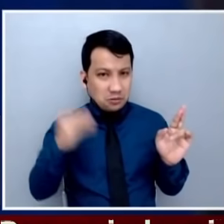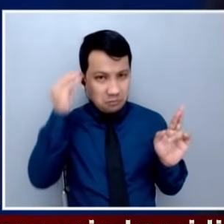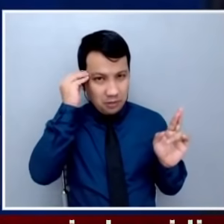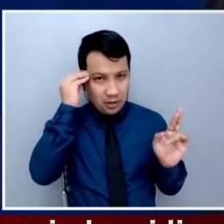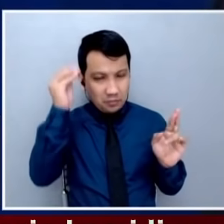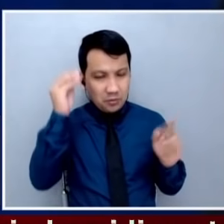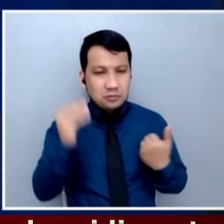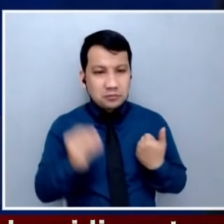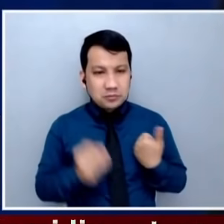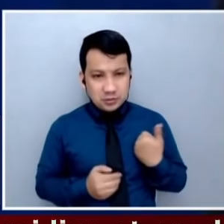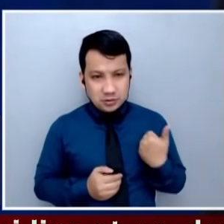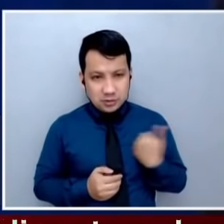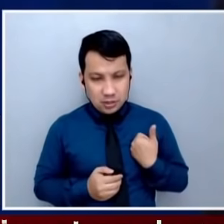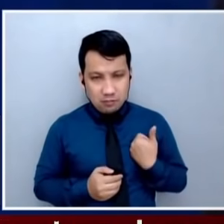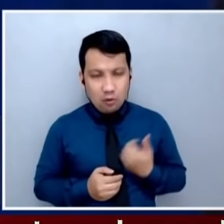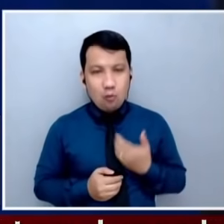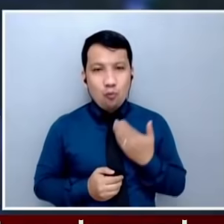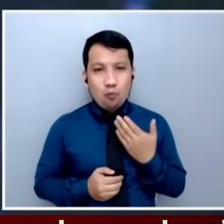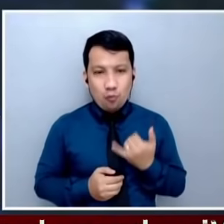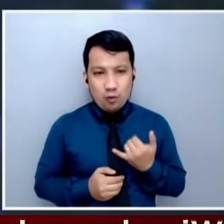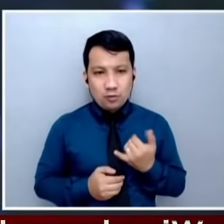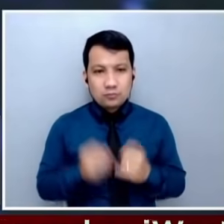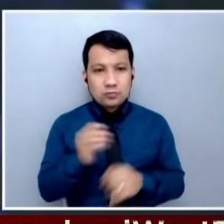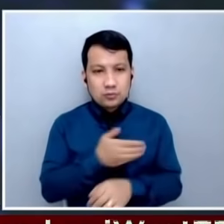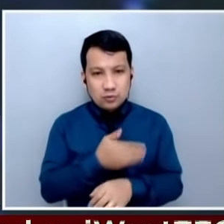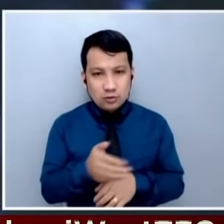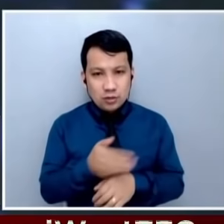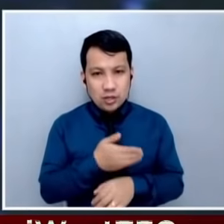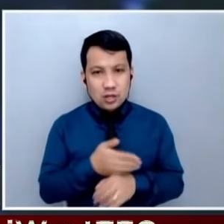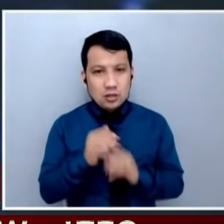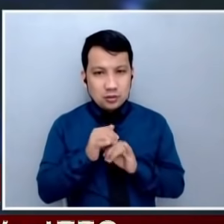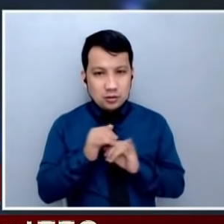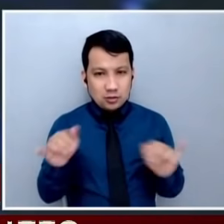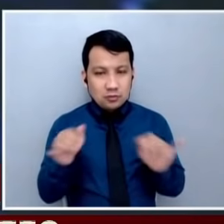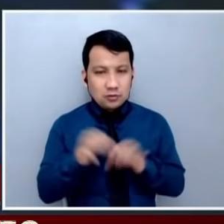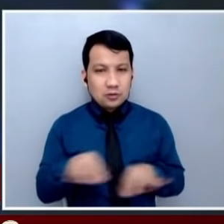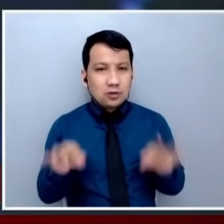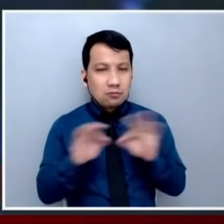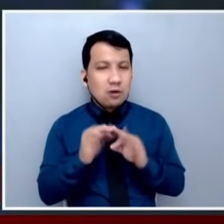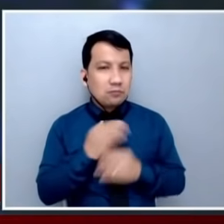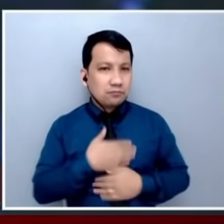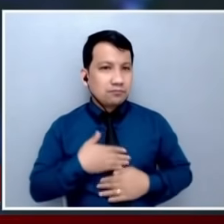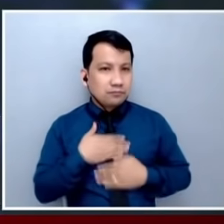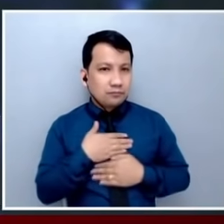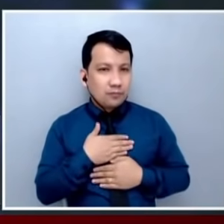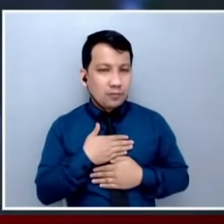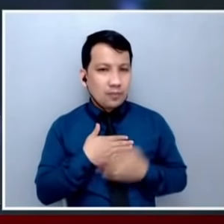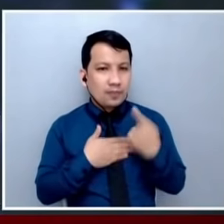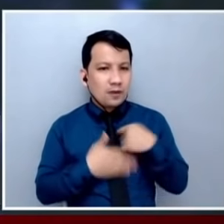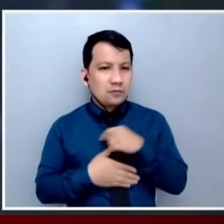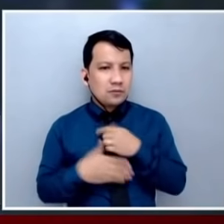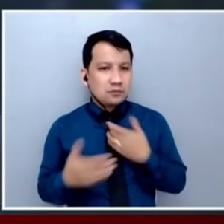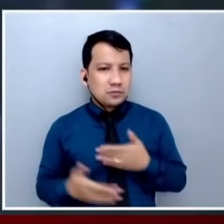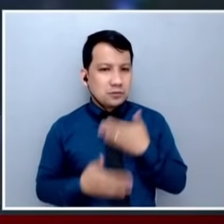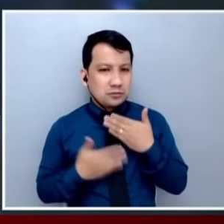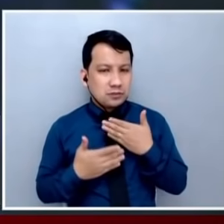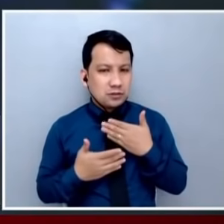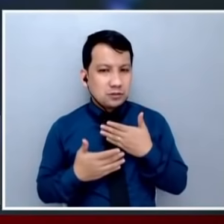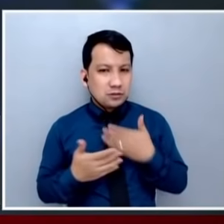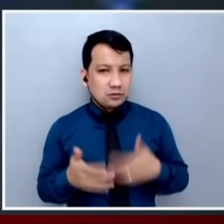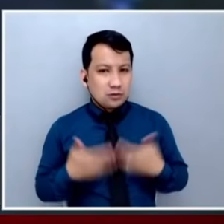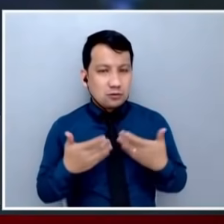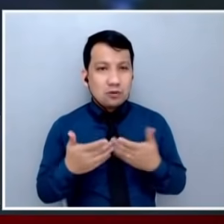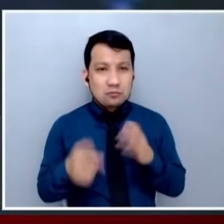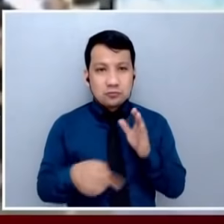namin for the concert po. Kasabay nun is dapat maging happy lang talaga kami and enjoy namin yung bawat moment kasi minsan lang rin